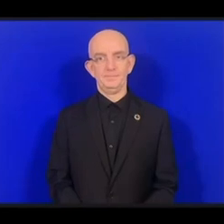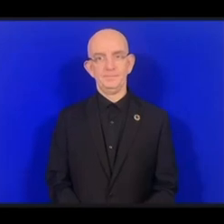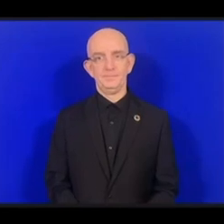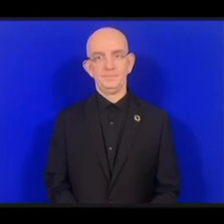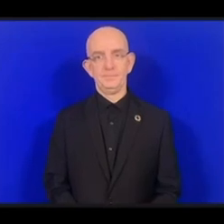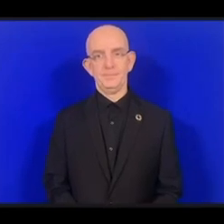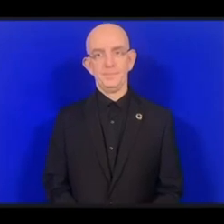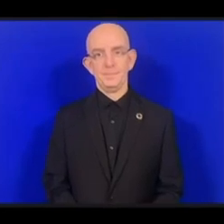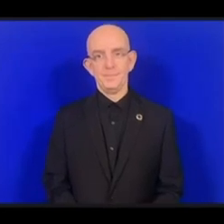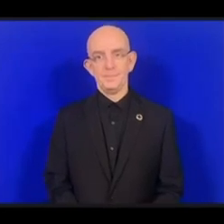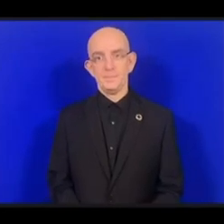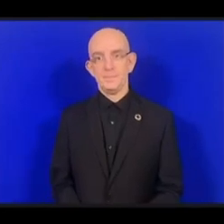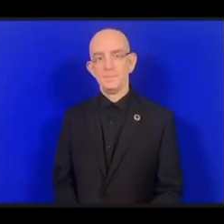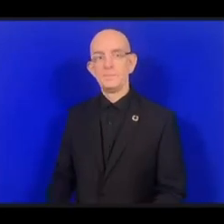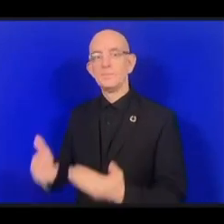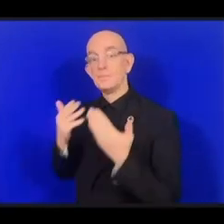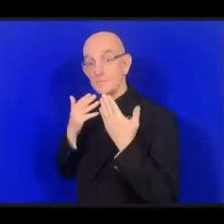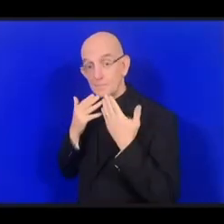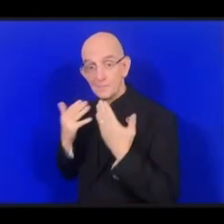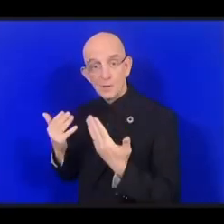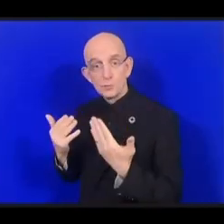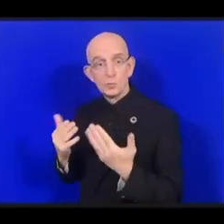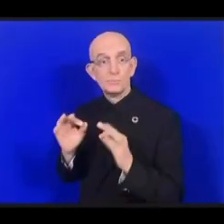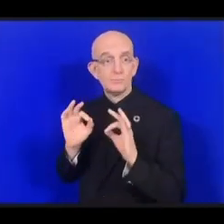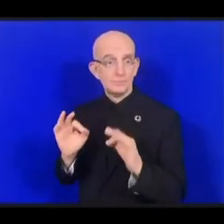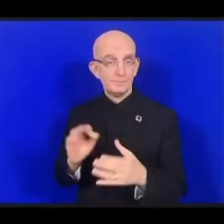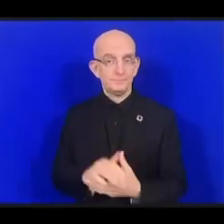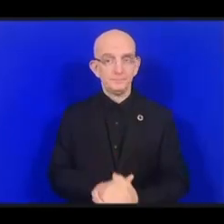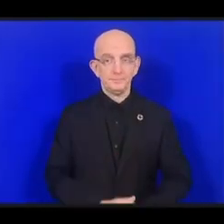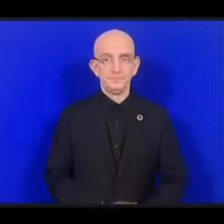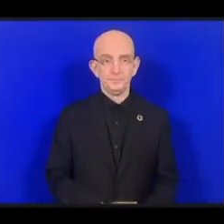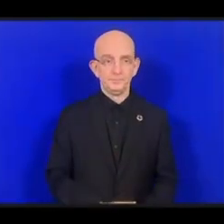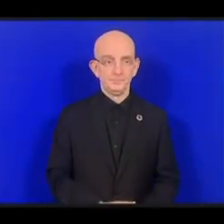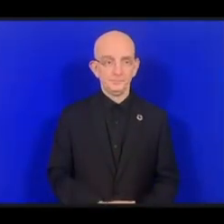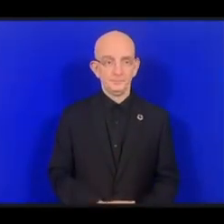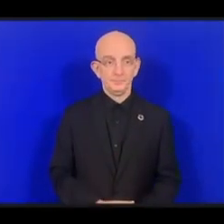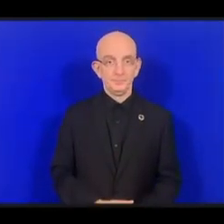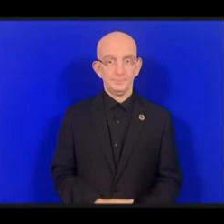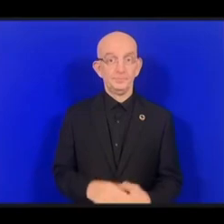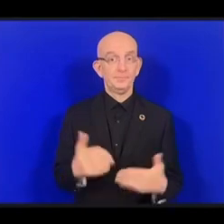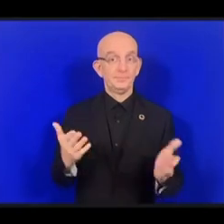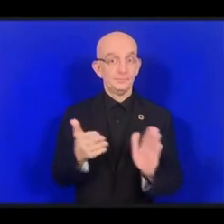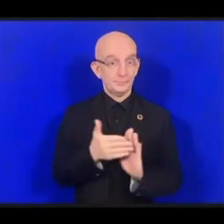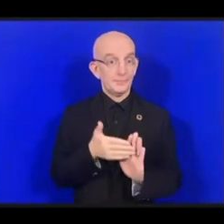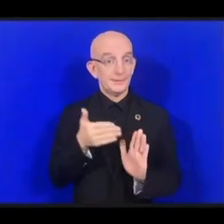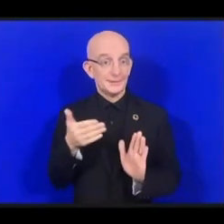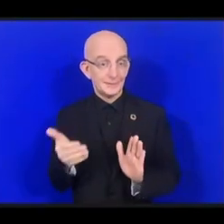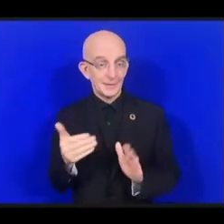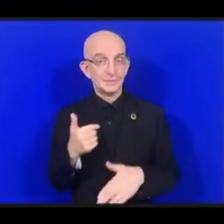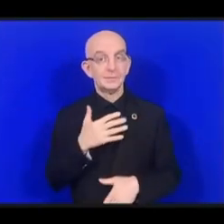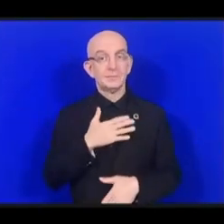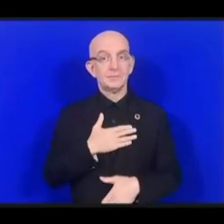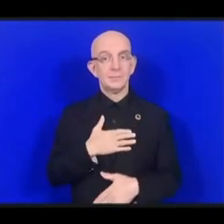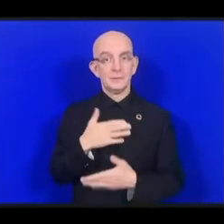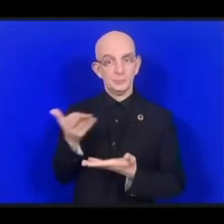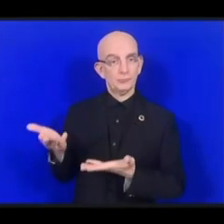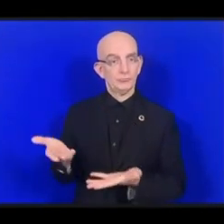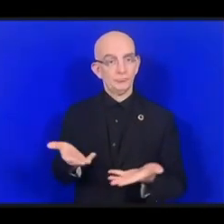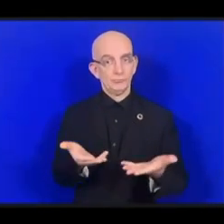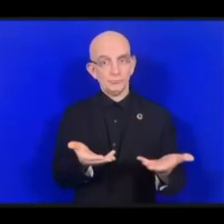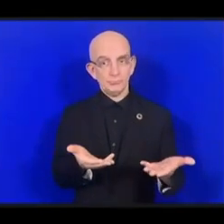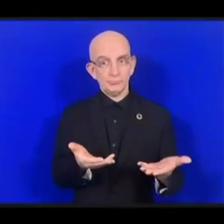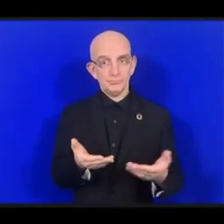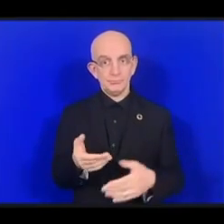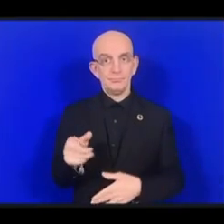た次に南アフリカ国民議会監視情報通信委員会